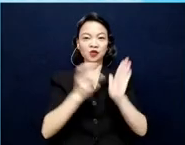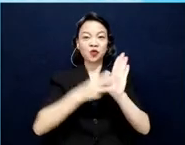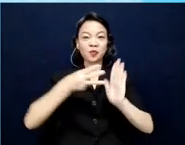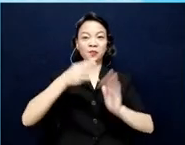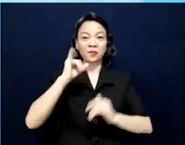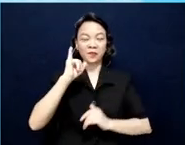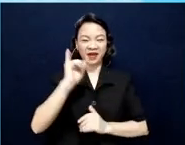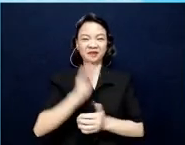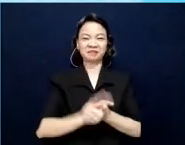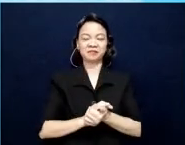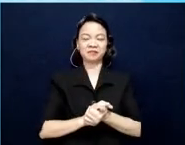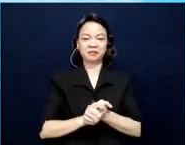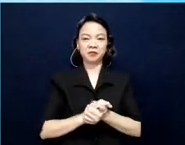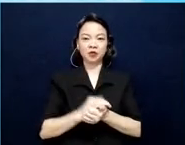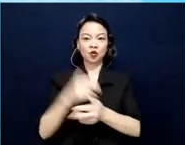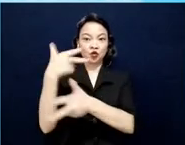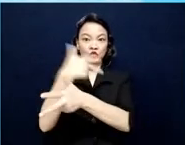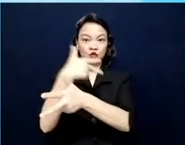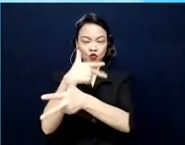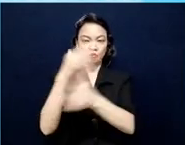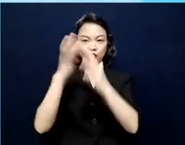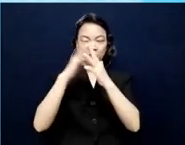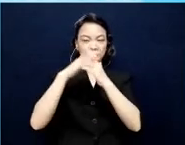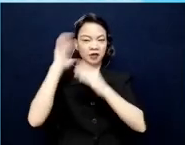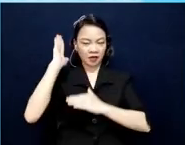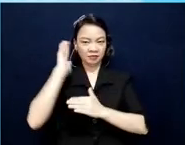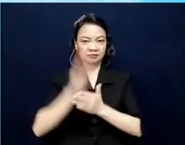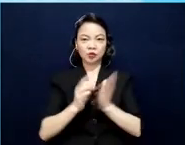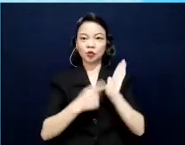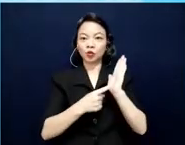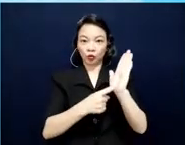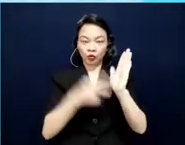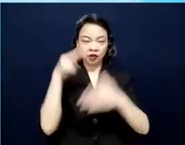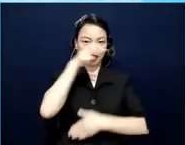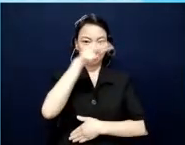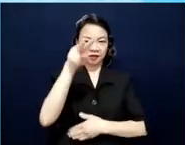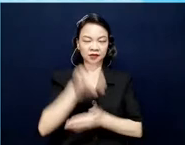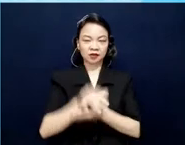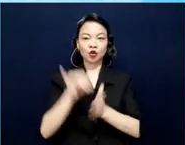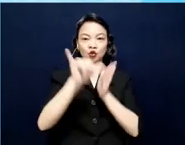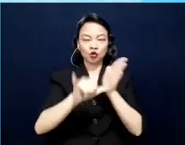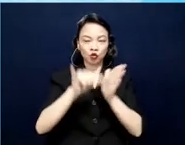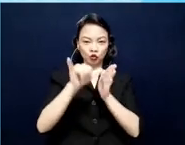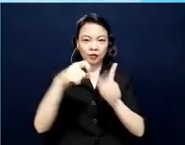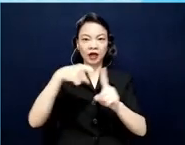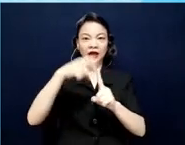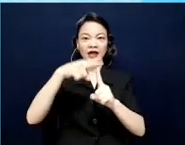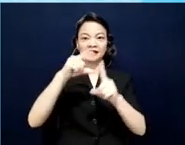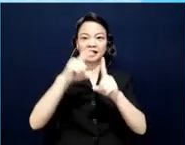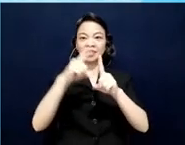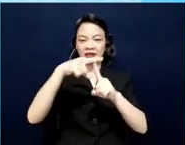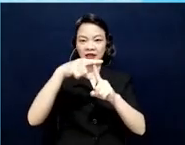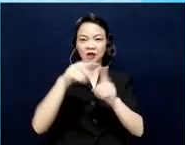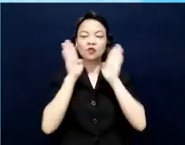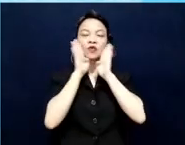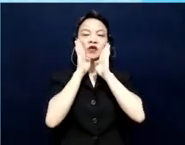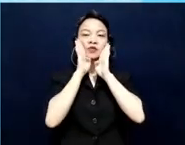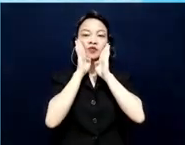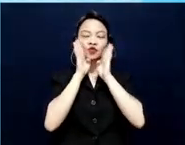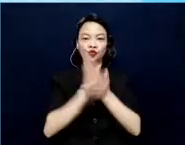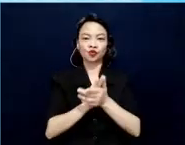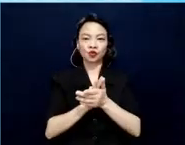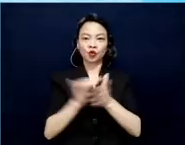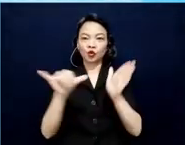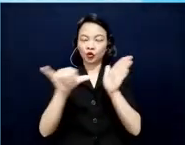Zoom webinar, tayangan ini juga bisa Anda saksikan melalui YouTube Kata Data Indonesia, Facebook Kata Data Indonesia, YouTube Plan Indonesia